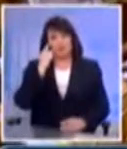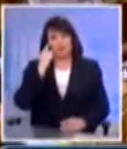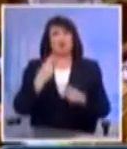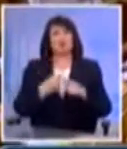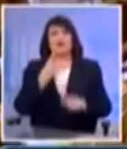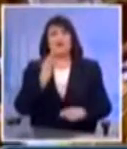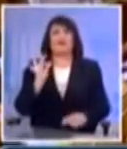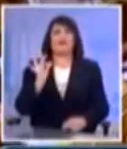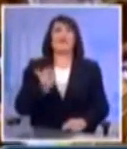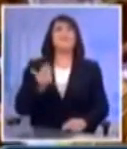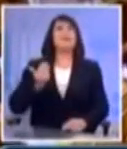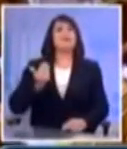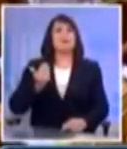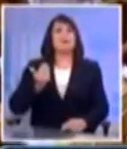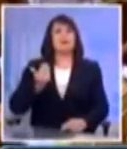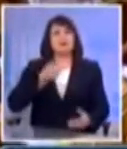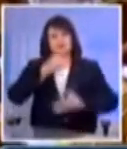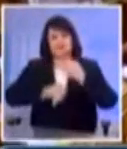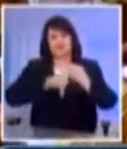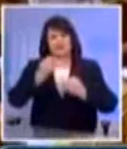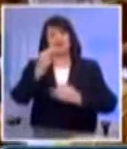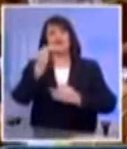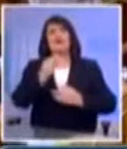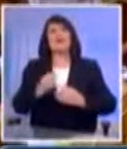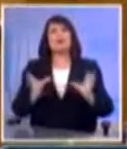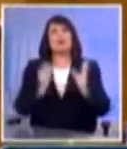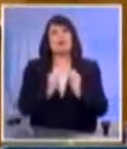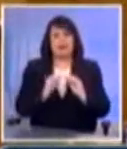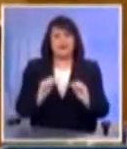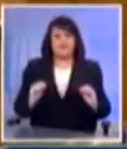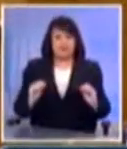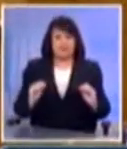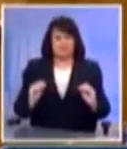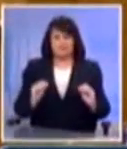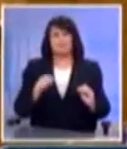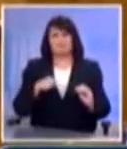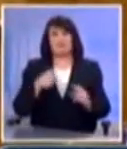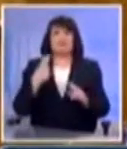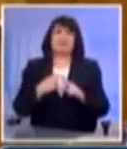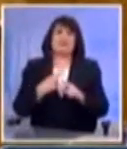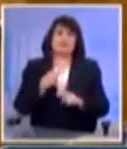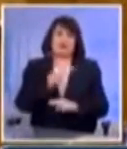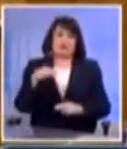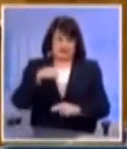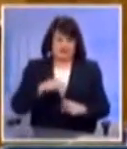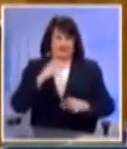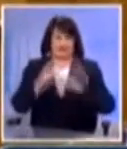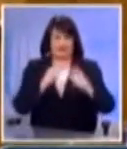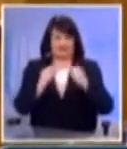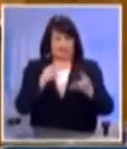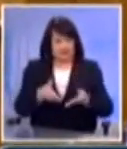καλή ευκαιρία πριν αναφερθώ στα ζητήματα της εκπαίδευσης που αποτελούν και το κύριο θέμα της